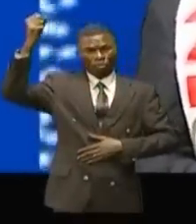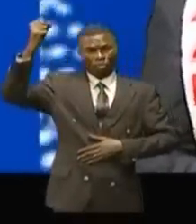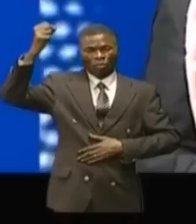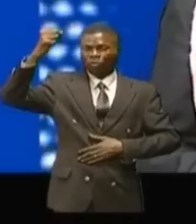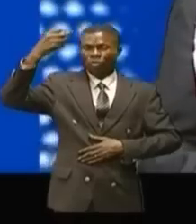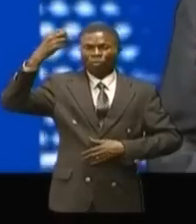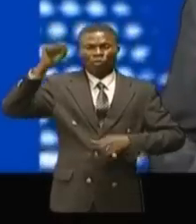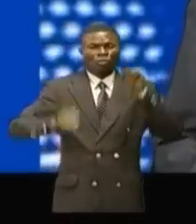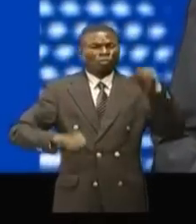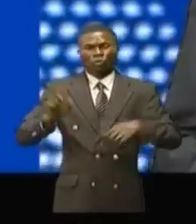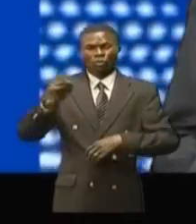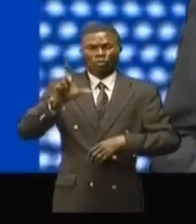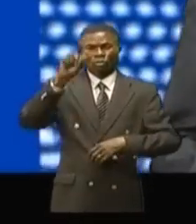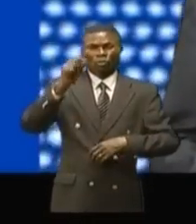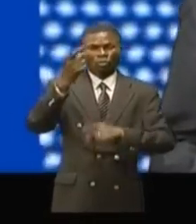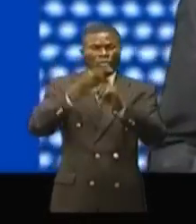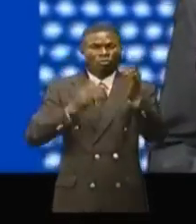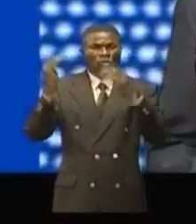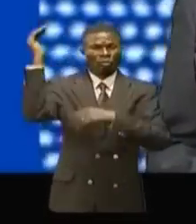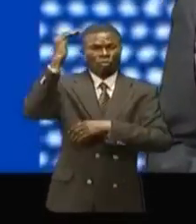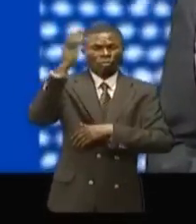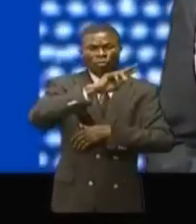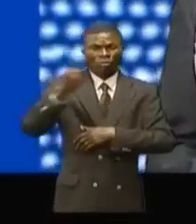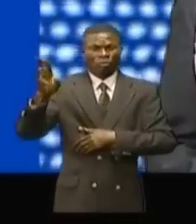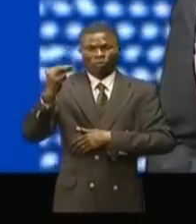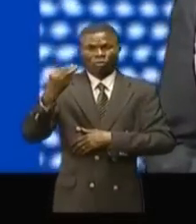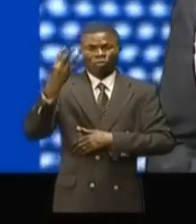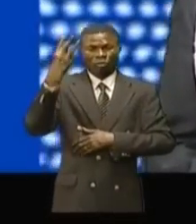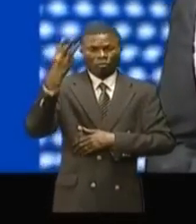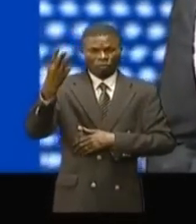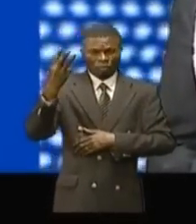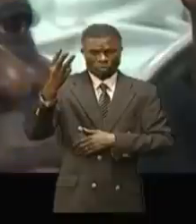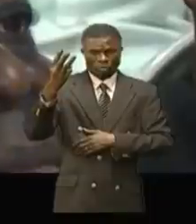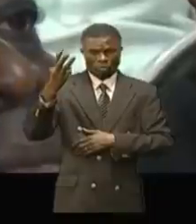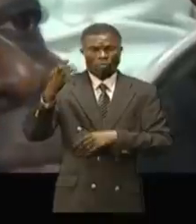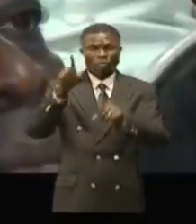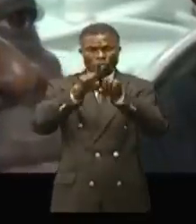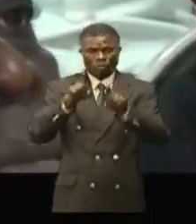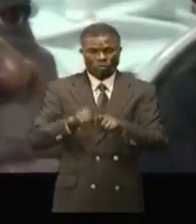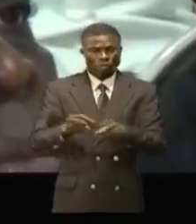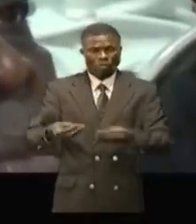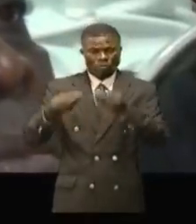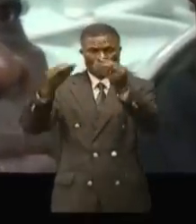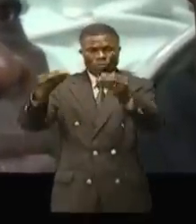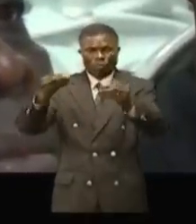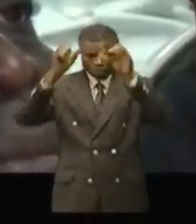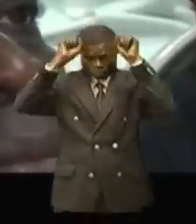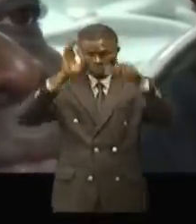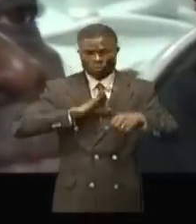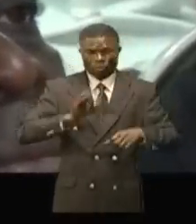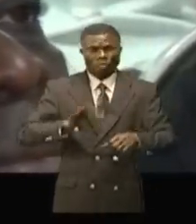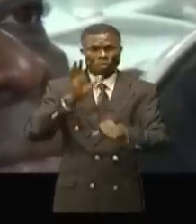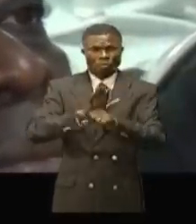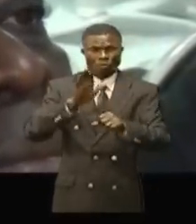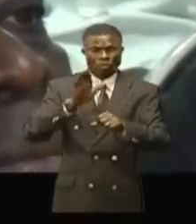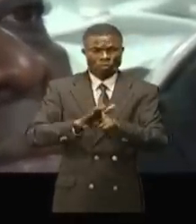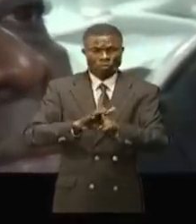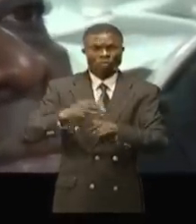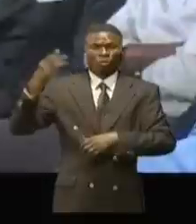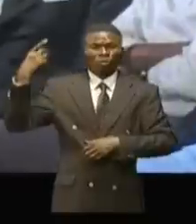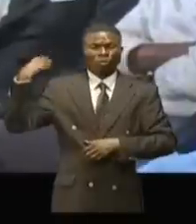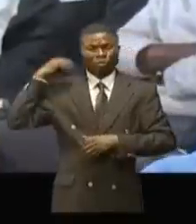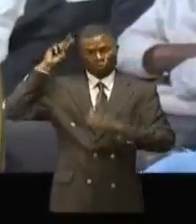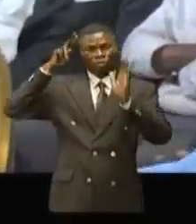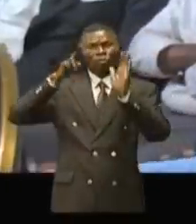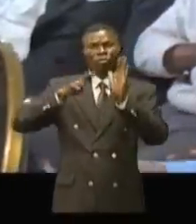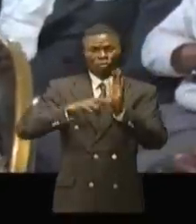indiscutable le 20 décembre 2023. Et en lui dotant d'une majorité confortable de